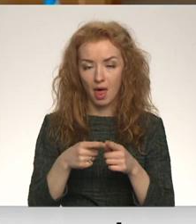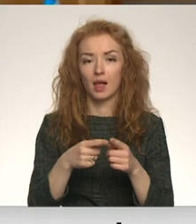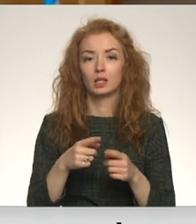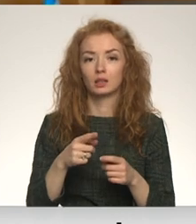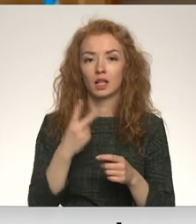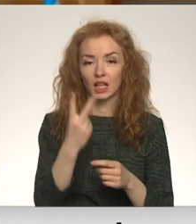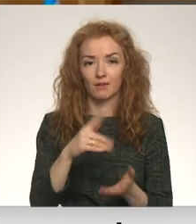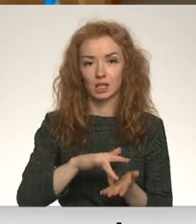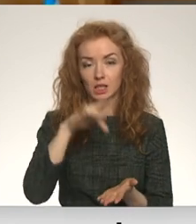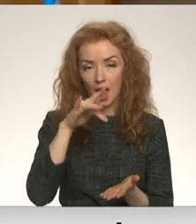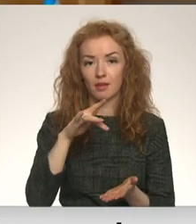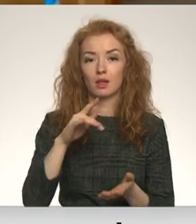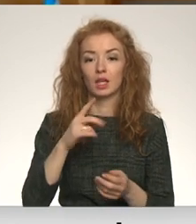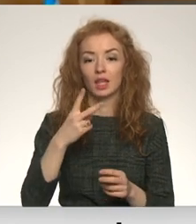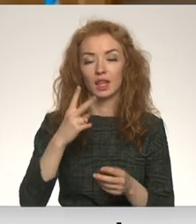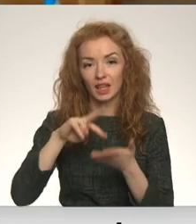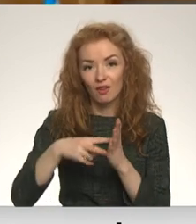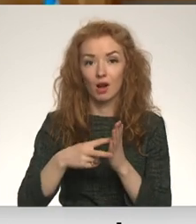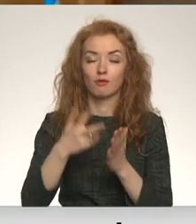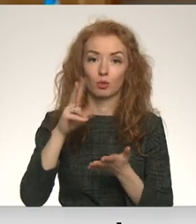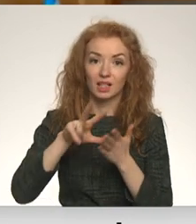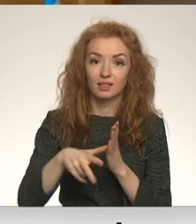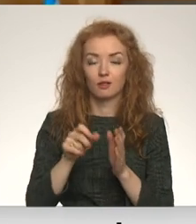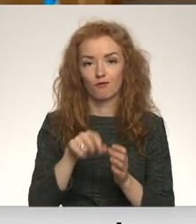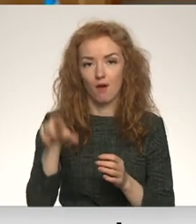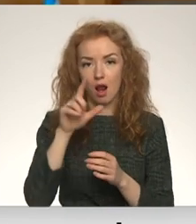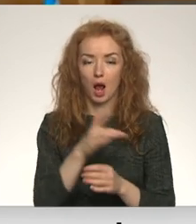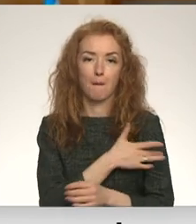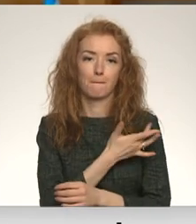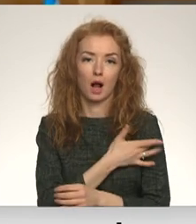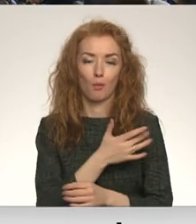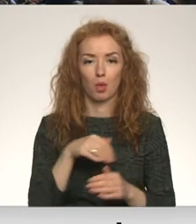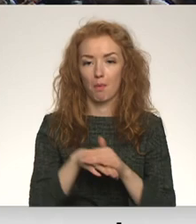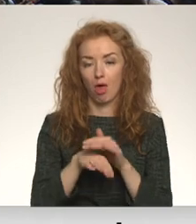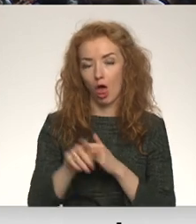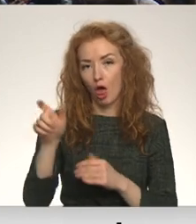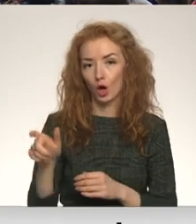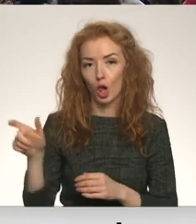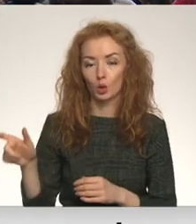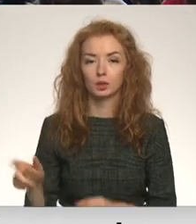diviem centriem varētu ne tikai divreiz, bet ar šiem pat vēl vairāk apkalpot bēgļus.